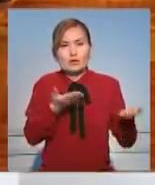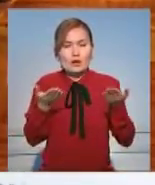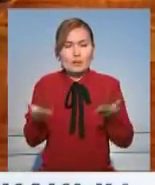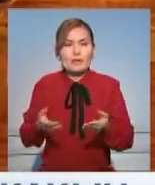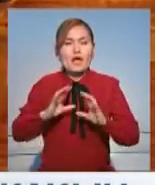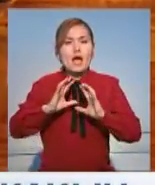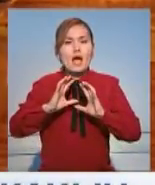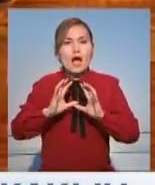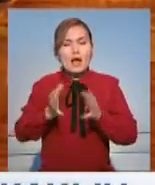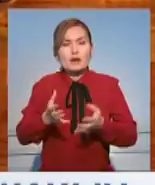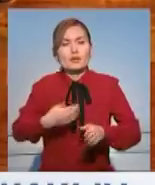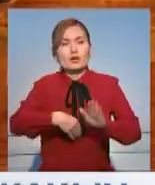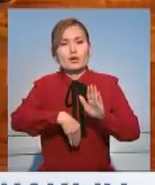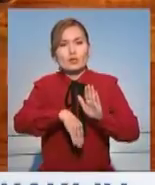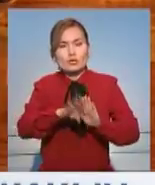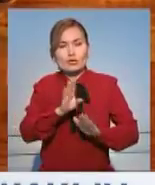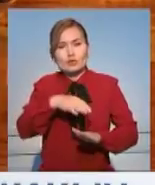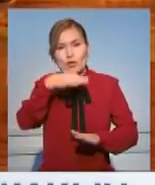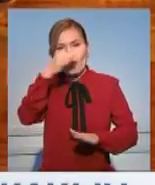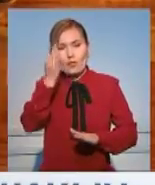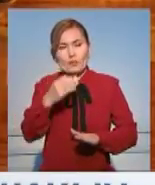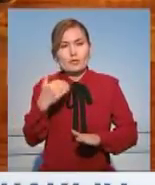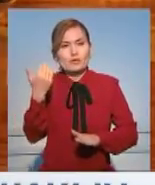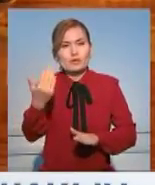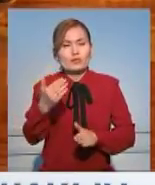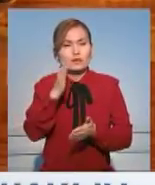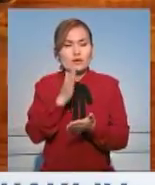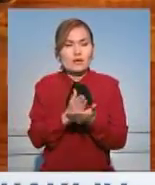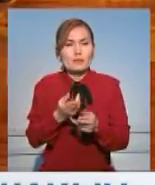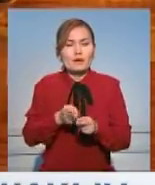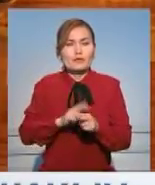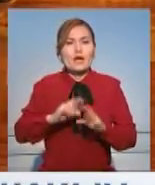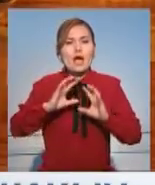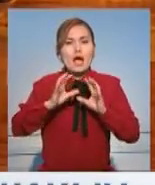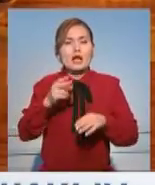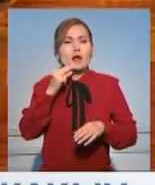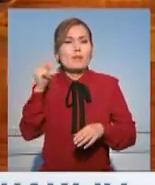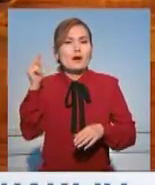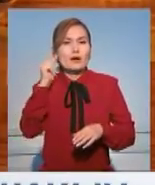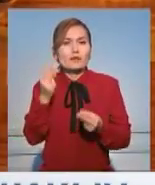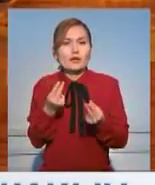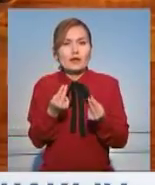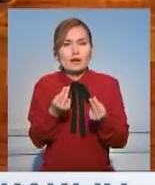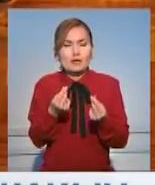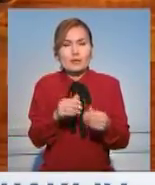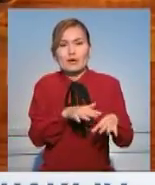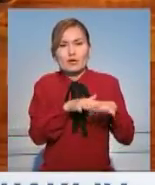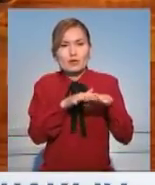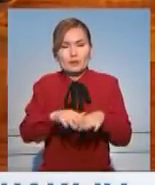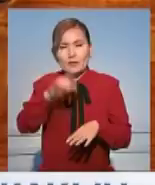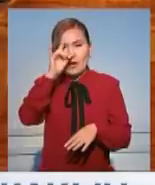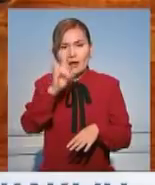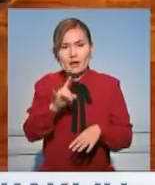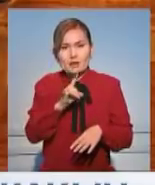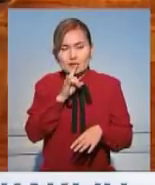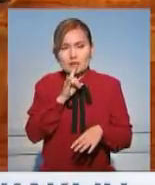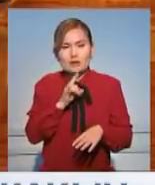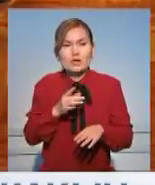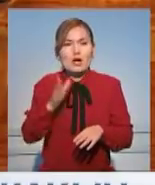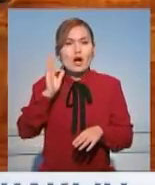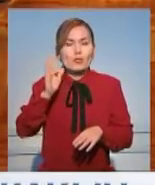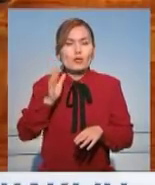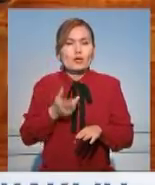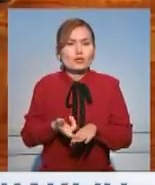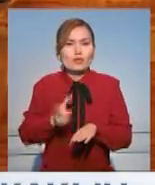үздік тәжірибеге сүйене отырып, жағдай жасағымыз келеді. Әлемде Қытай инвестициясы үшін талас жүріп жатыр. Еуропалық елдер, Латын